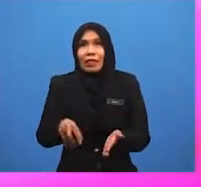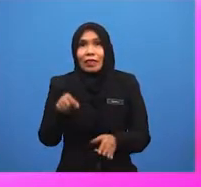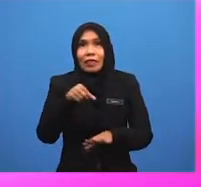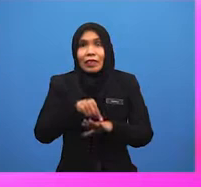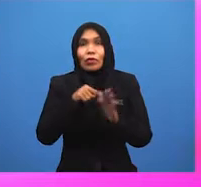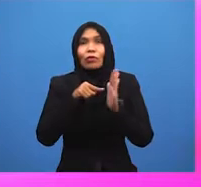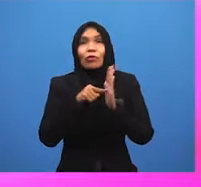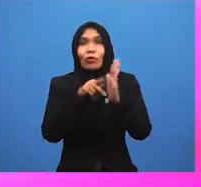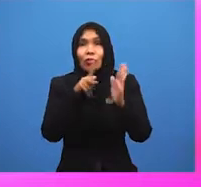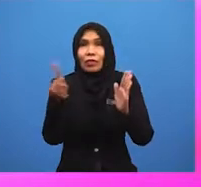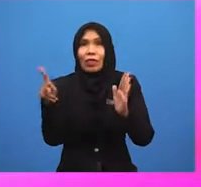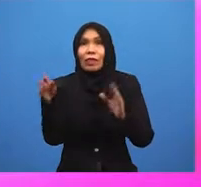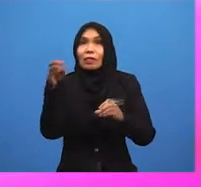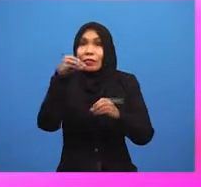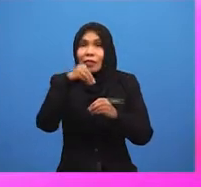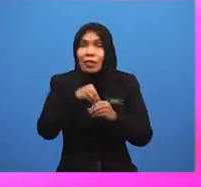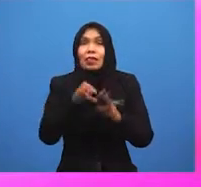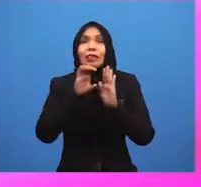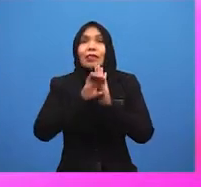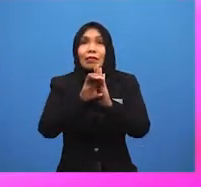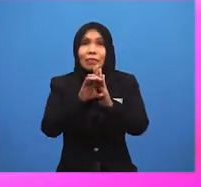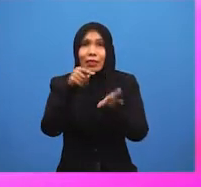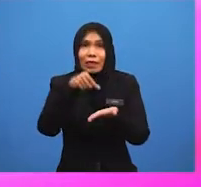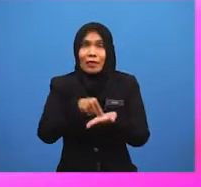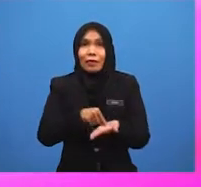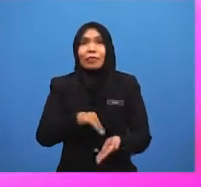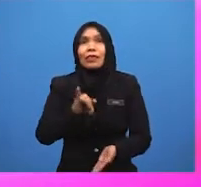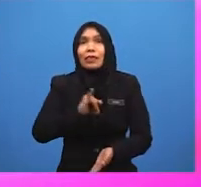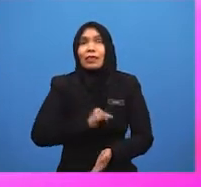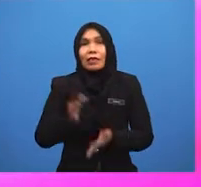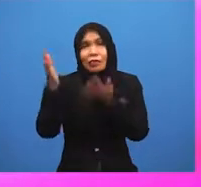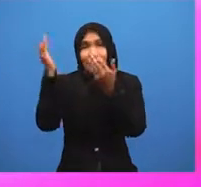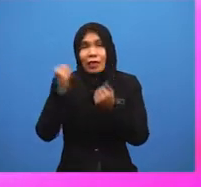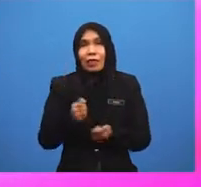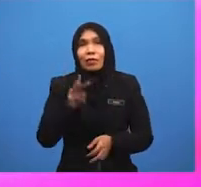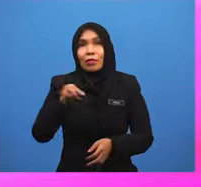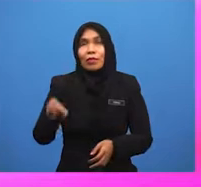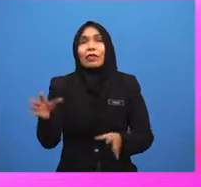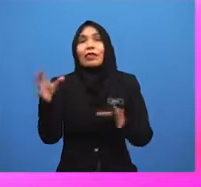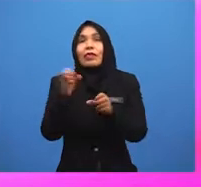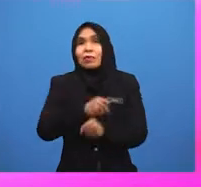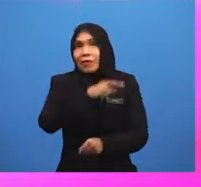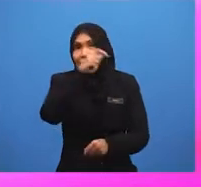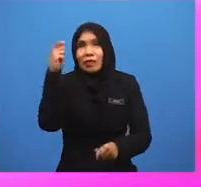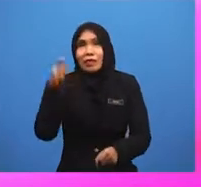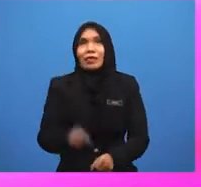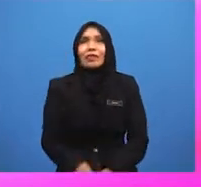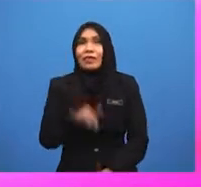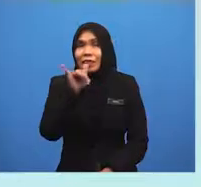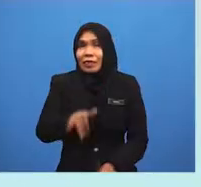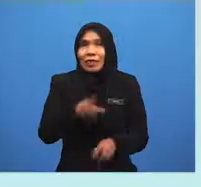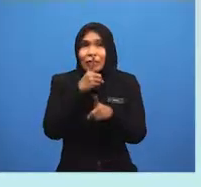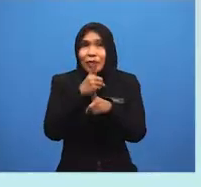ini? Saya berharap murid-murid dapat meneka dengan betul. Ya,